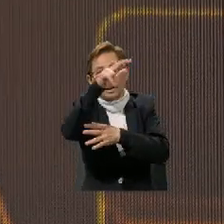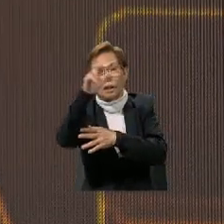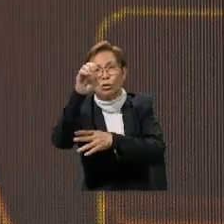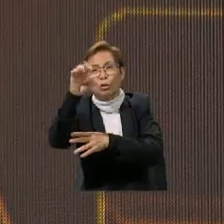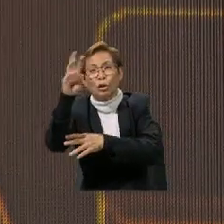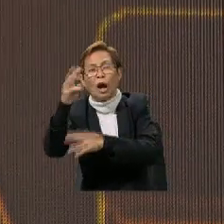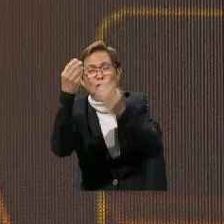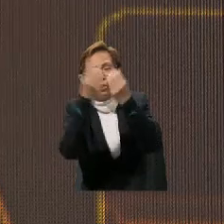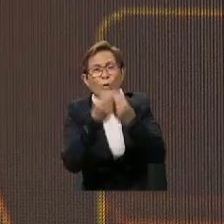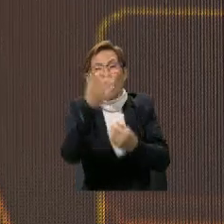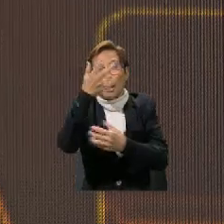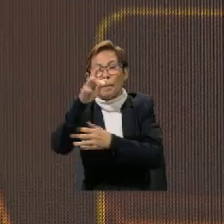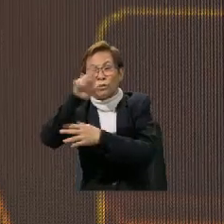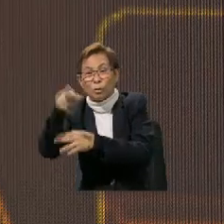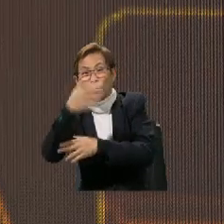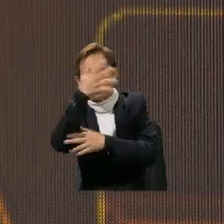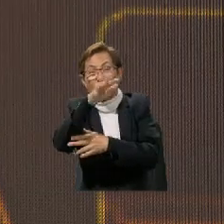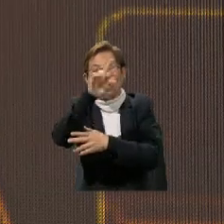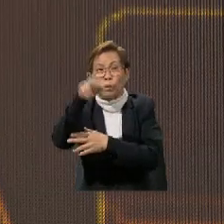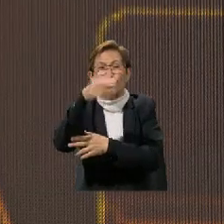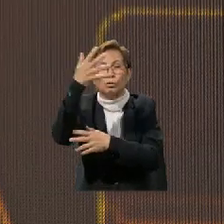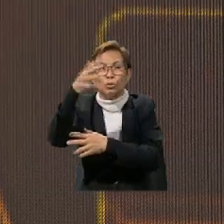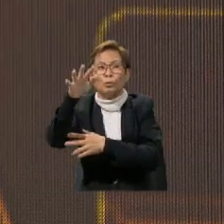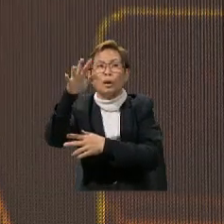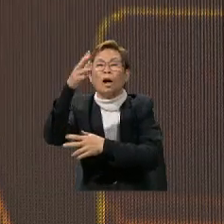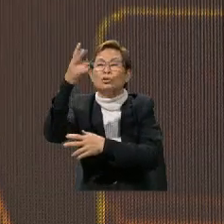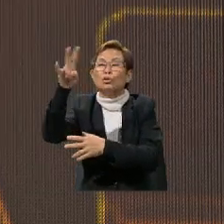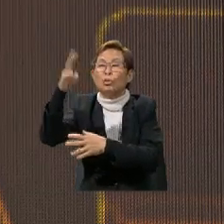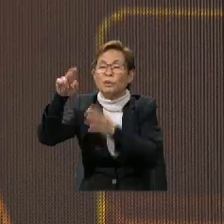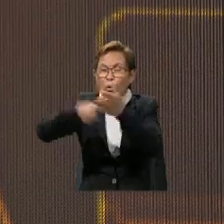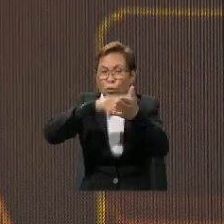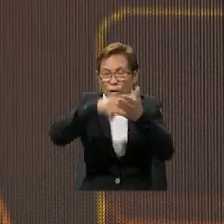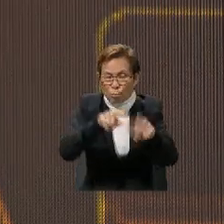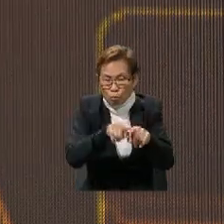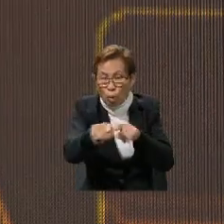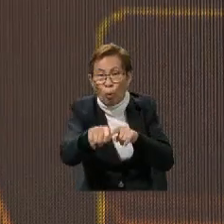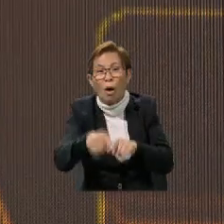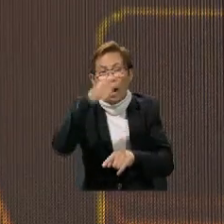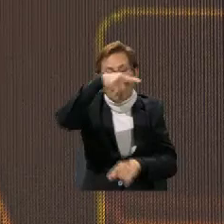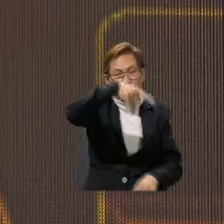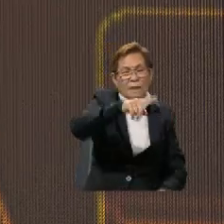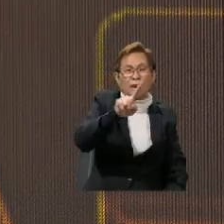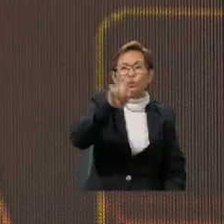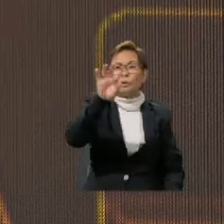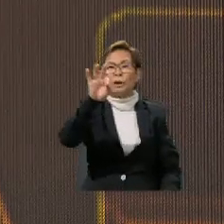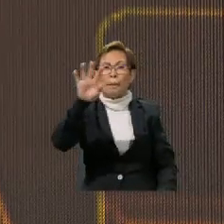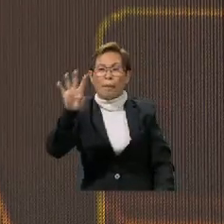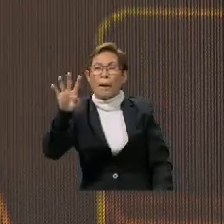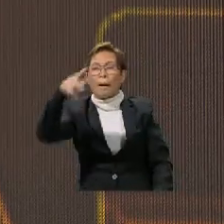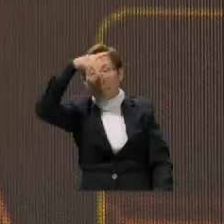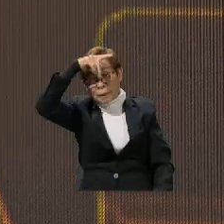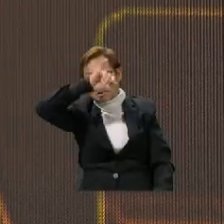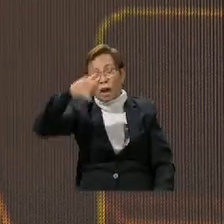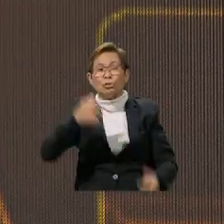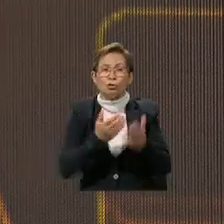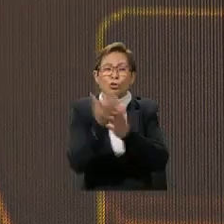dan juga mencurity 17 undi jadi untuk perkembangan terkini bagi p194 Petra Jaya